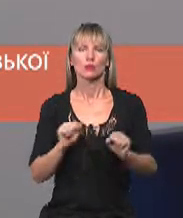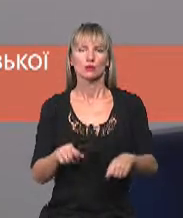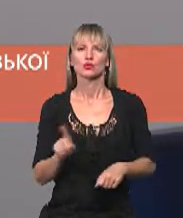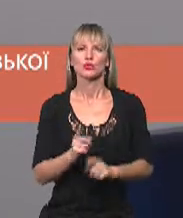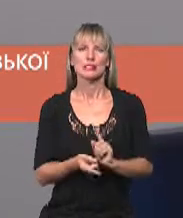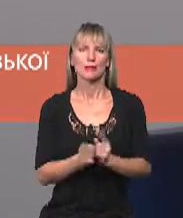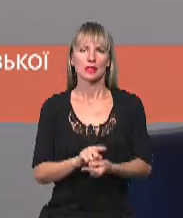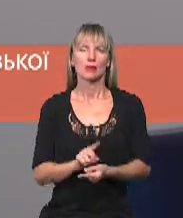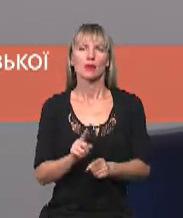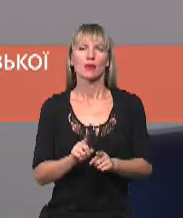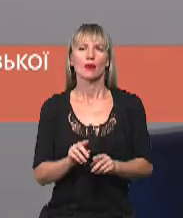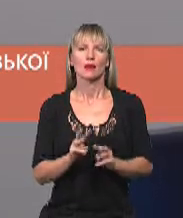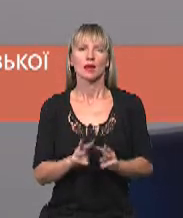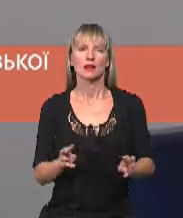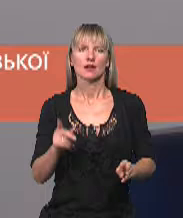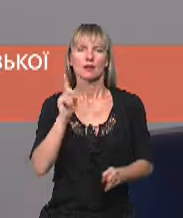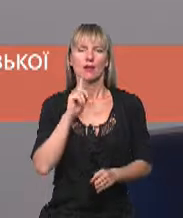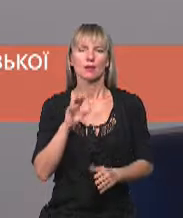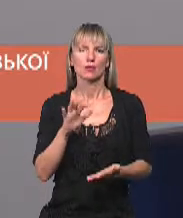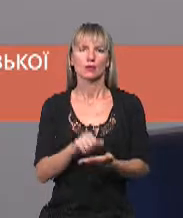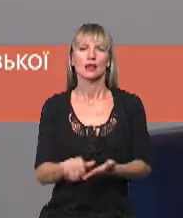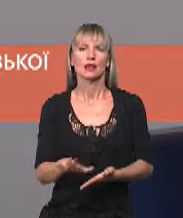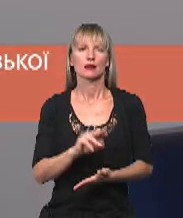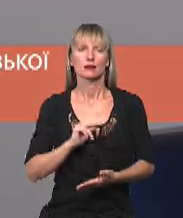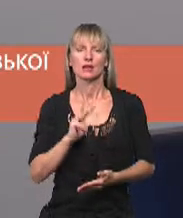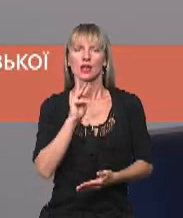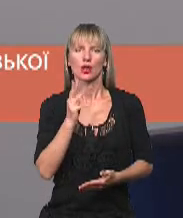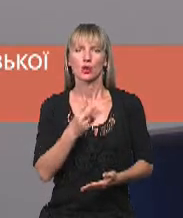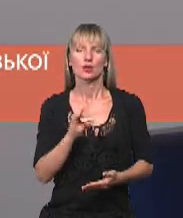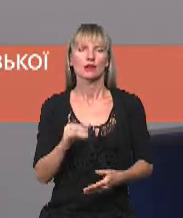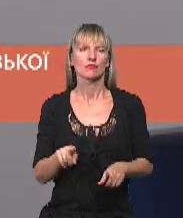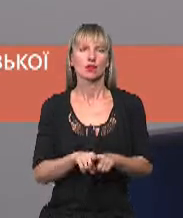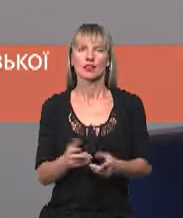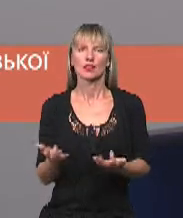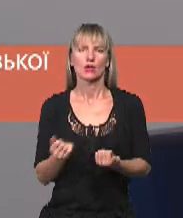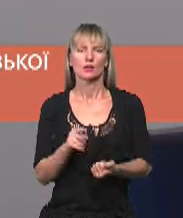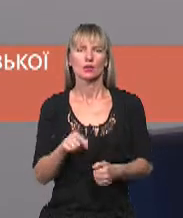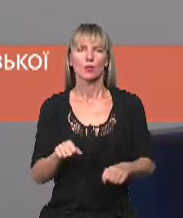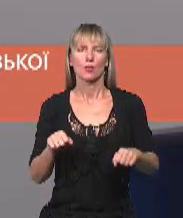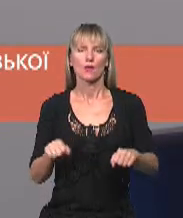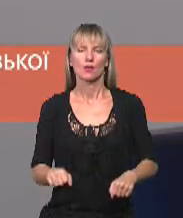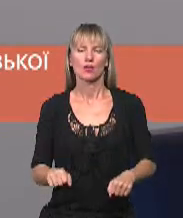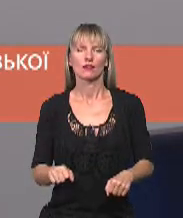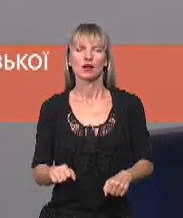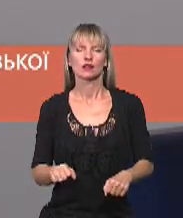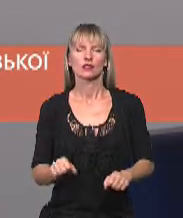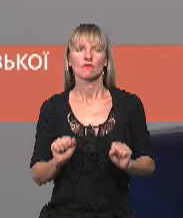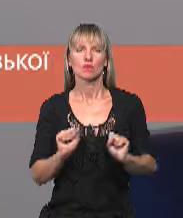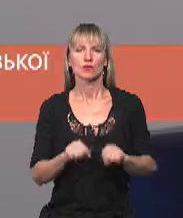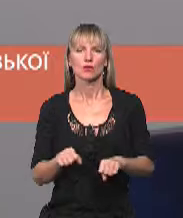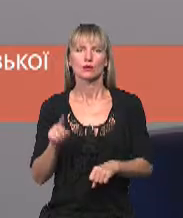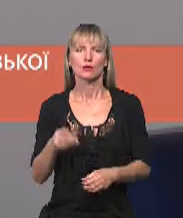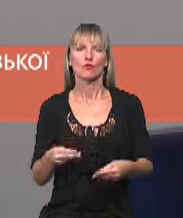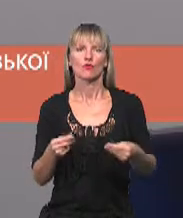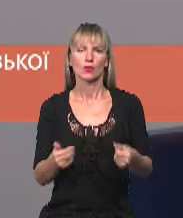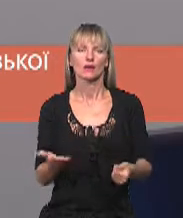що Міністерство тимчасово окупованих територій працювало 3 роки, але все ж таки не отримало тих повноважень, інструментів, того